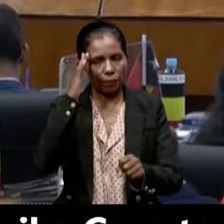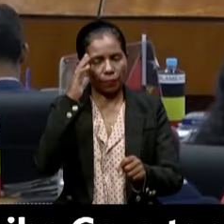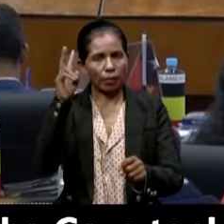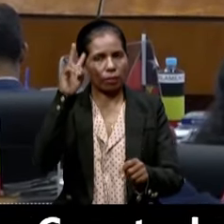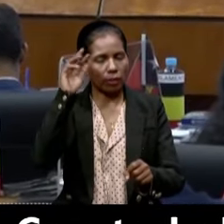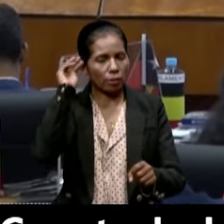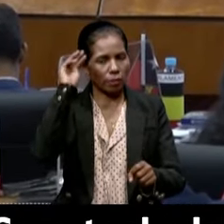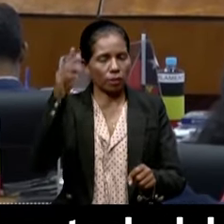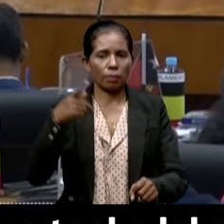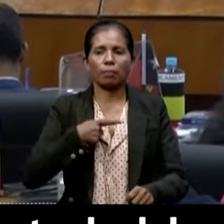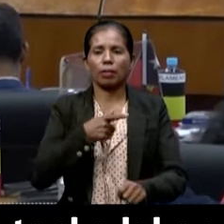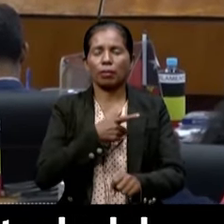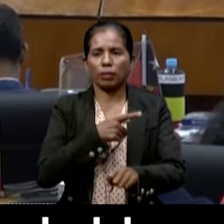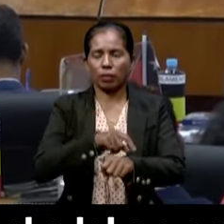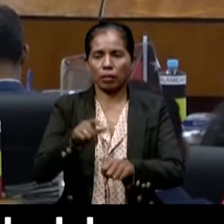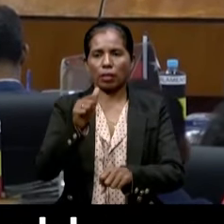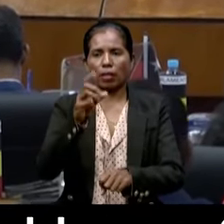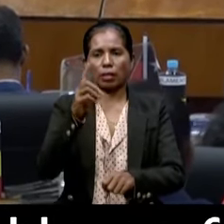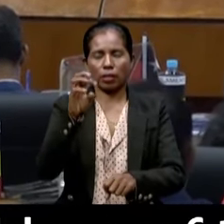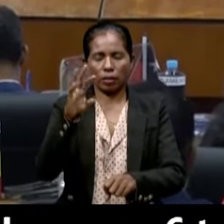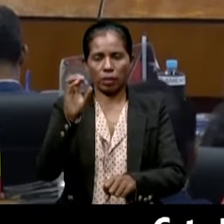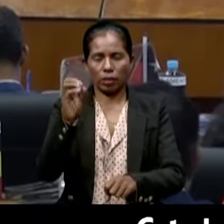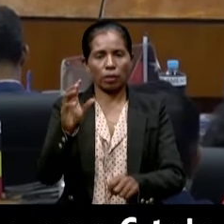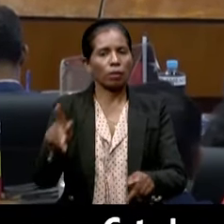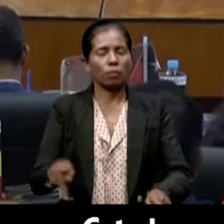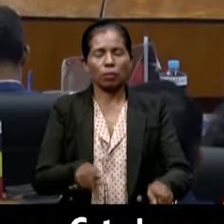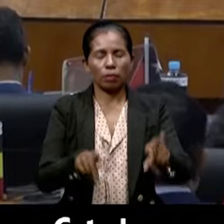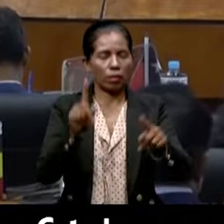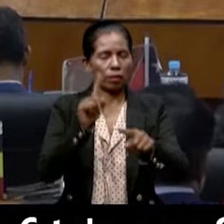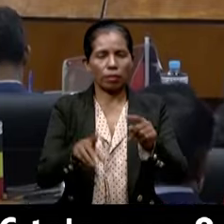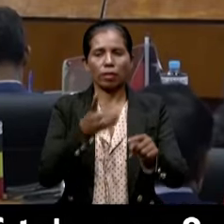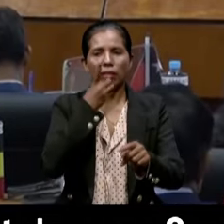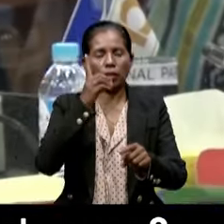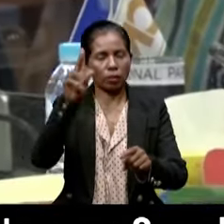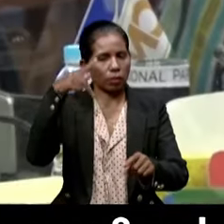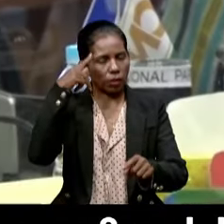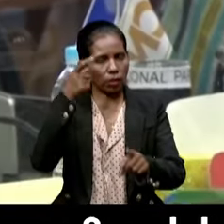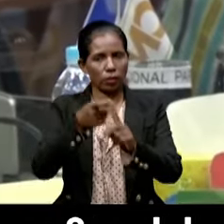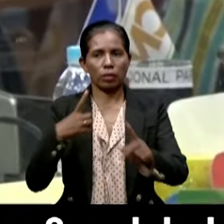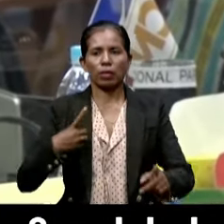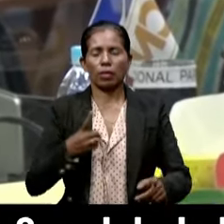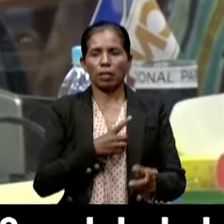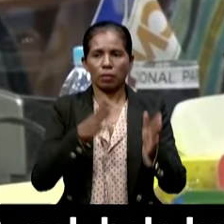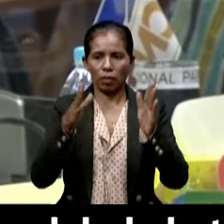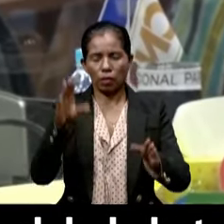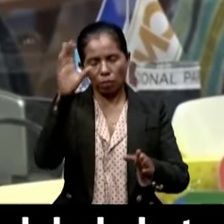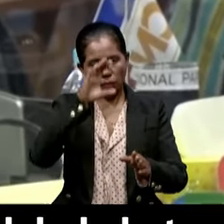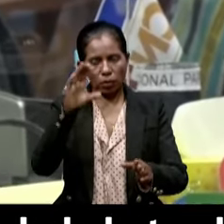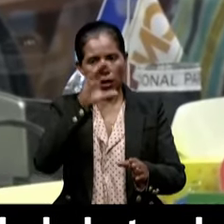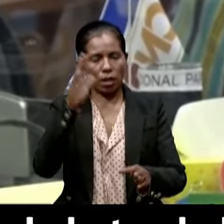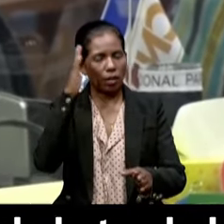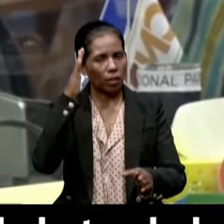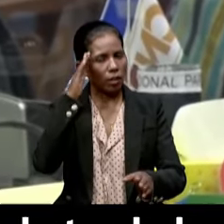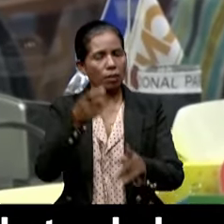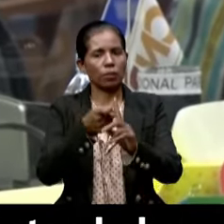ministro asunto parlamentar aderitu go hateten publiku la bele fiardit deklarasaun politika usi deputado sira mai betengki buka hatene statistika